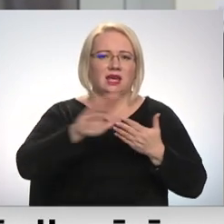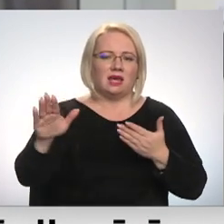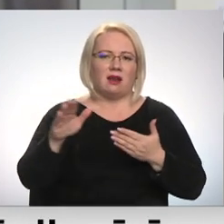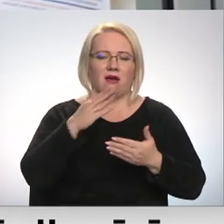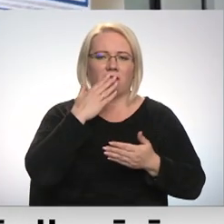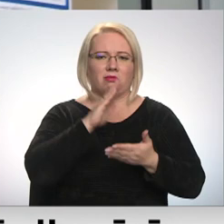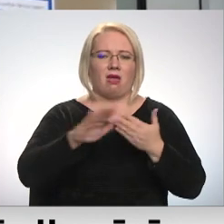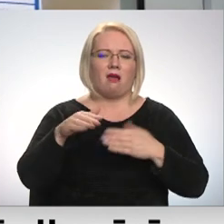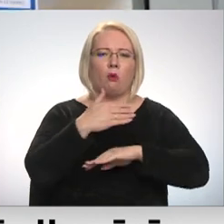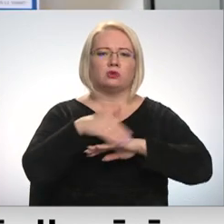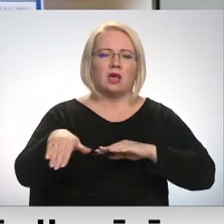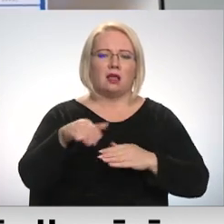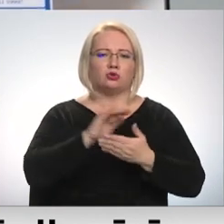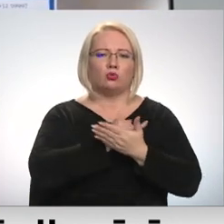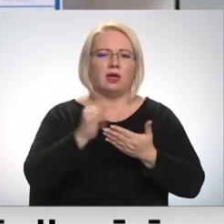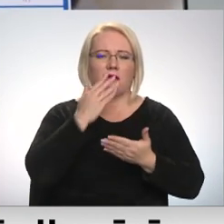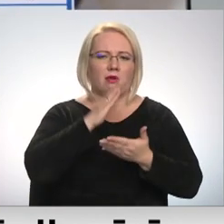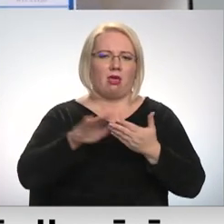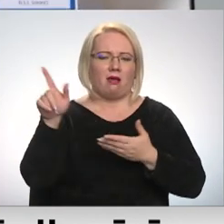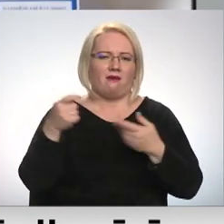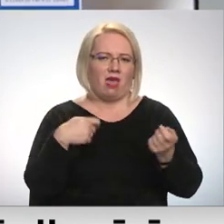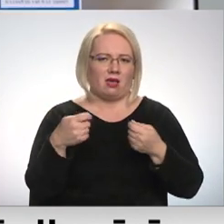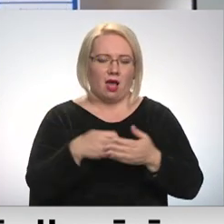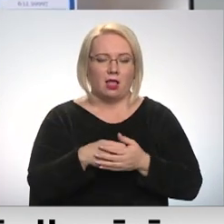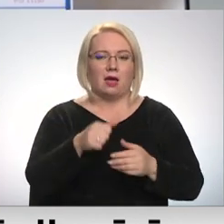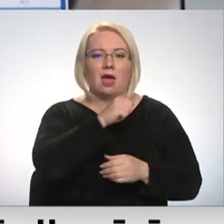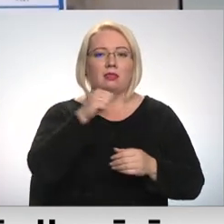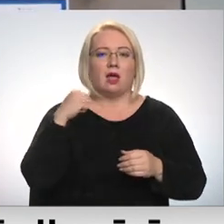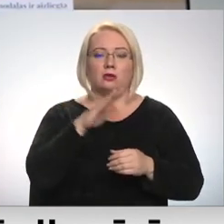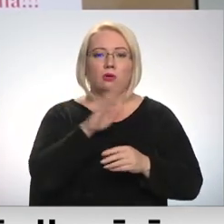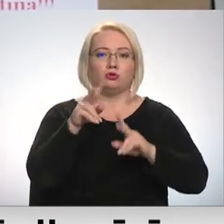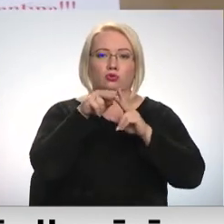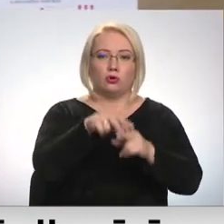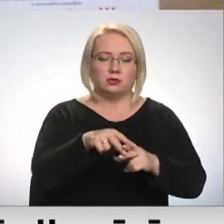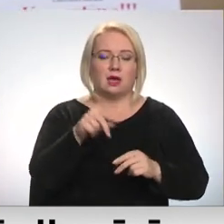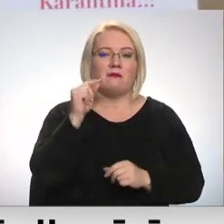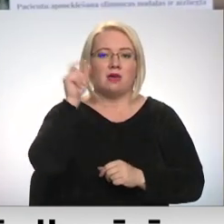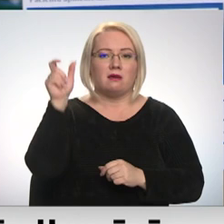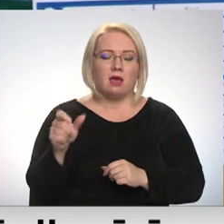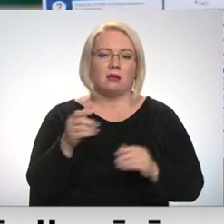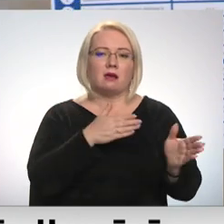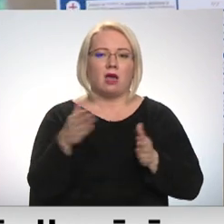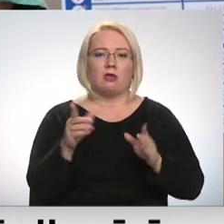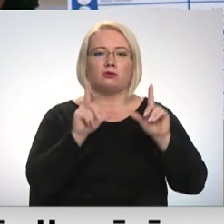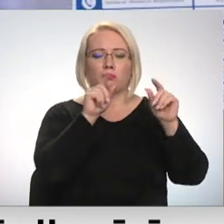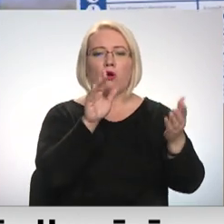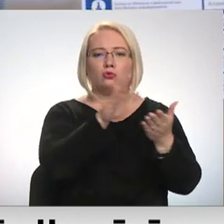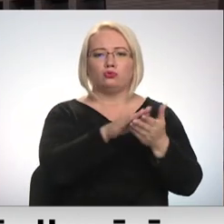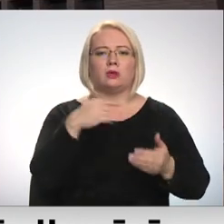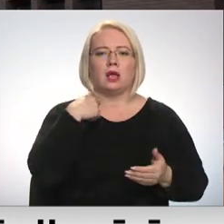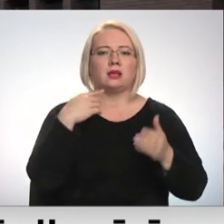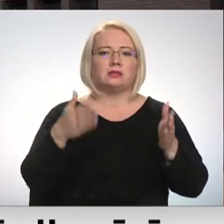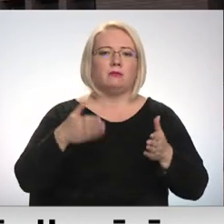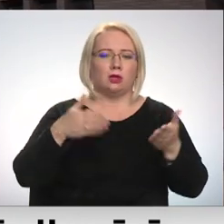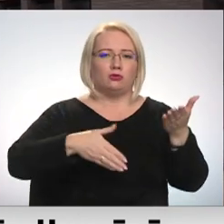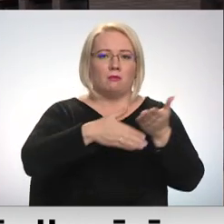nekā uz ielas, tīrāk nekā veikalā. Ja Talsos nebūs ļoti noslogots, Mārtiņš Ainis Roga ir gatavs doties palīgā arī Rīgas slimnīcās,